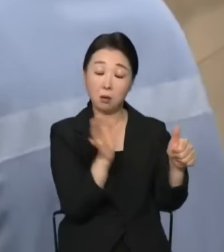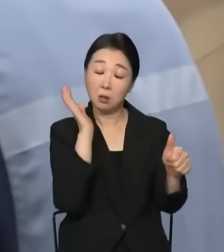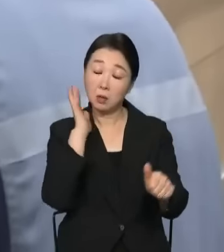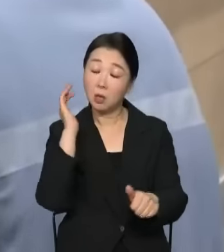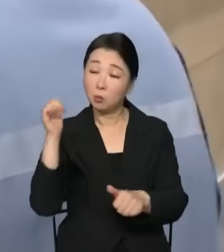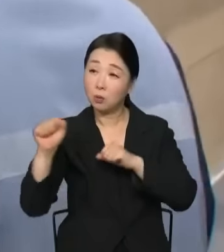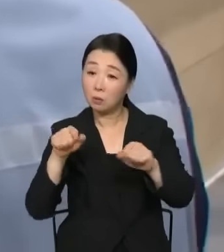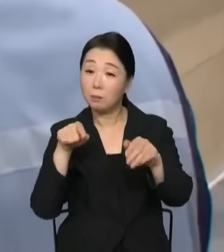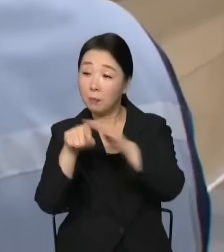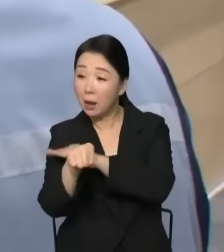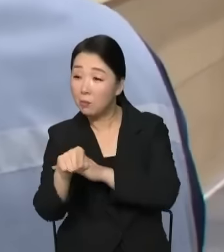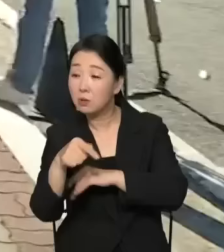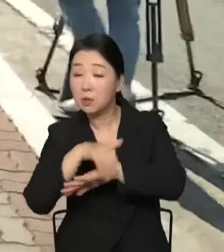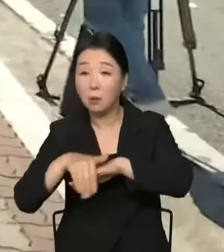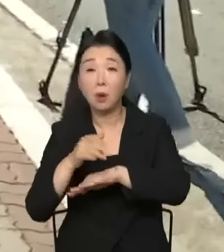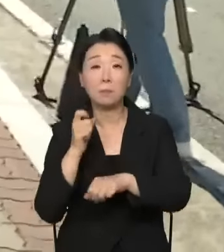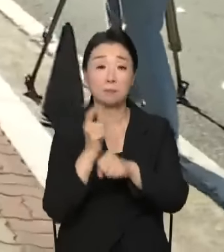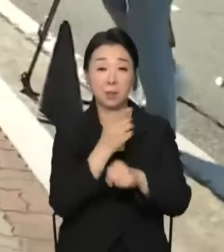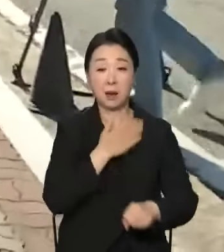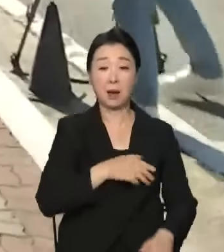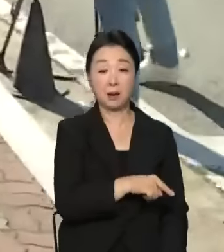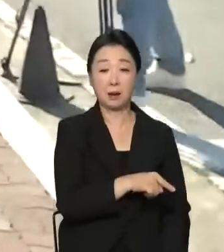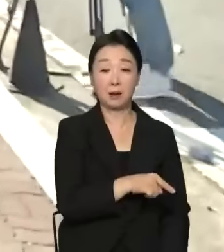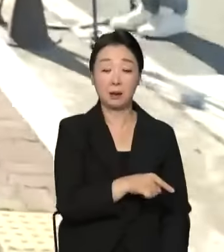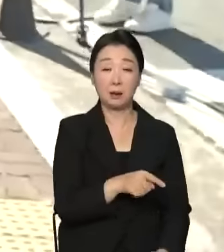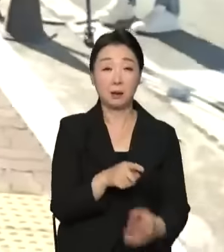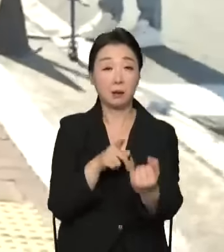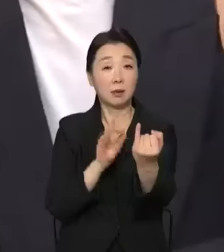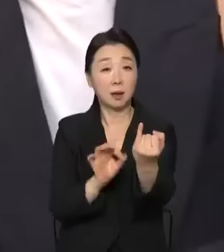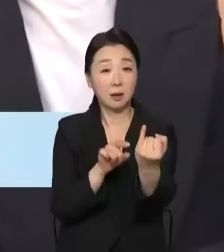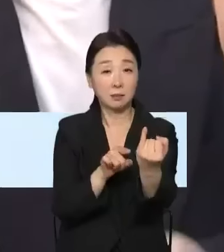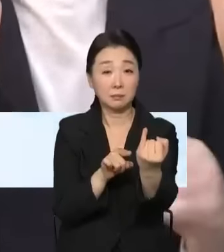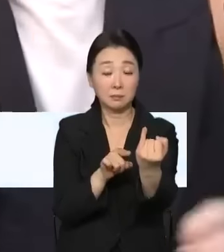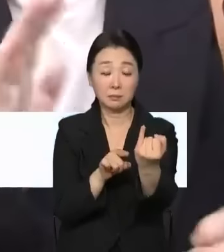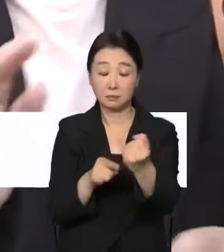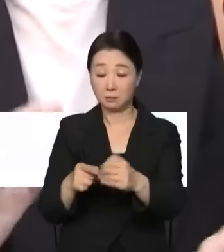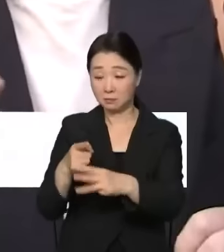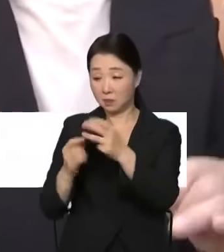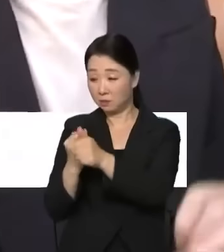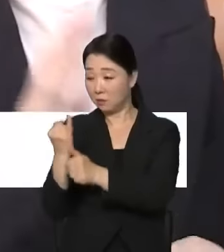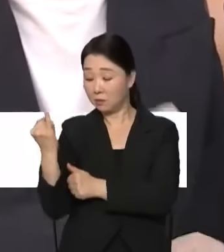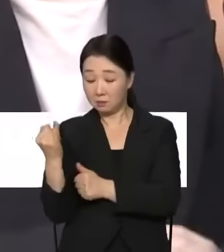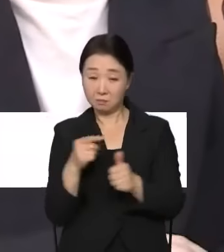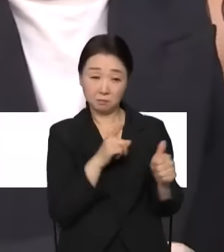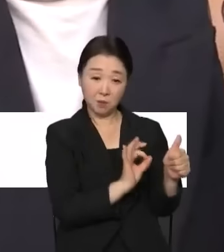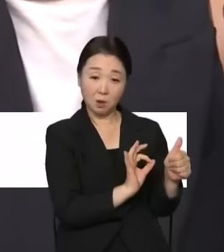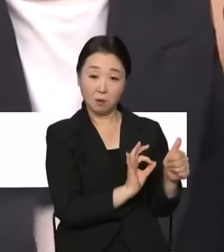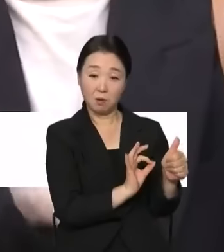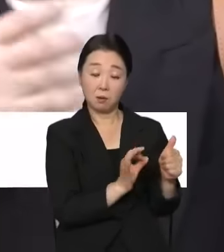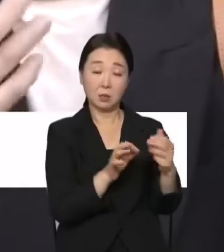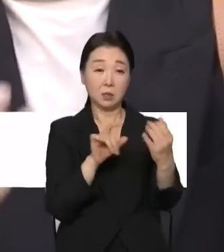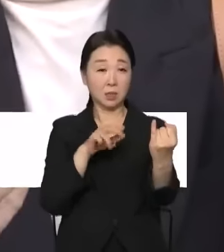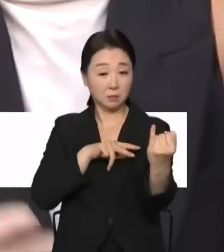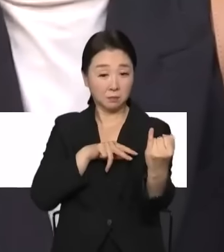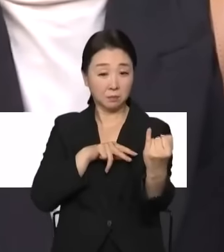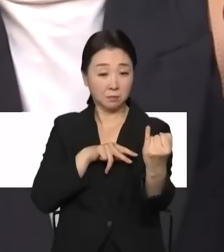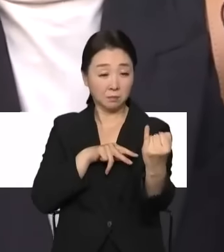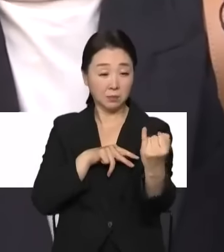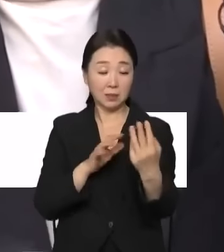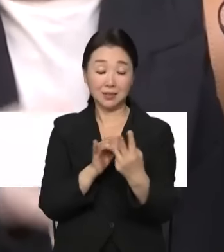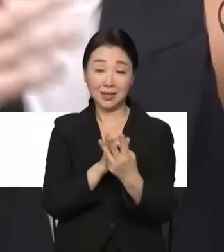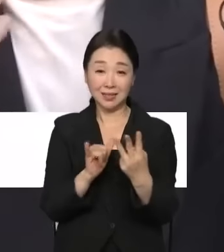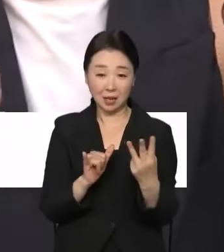일정을 알고 있었던 겁니다. 그런데 강혜경 씨는 이날 김건희 여사와 명 씨, 김영선 전 의원 3명이